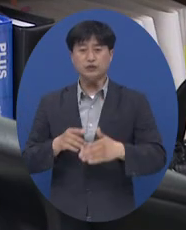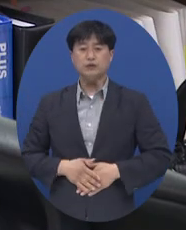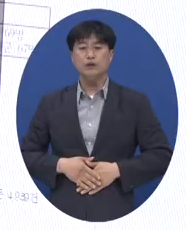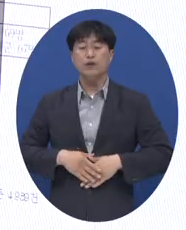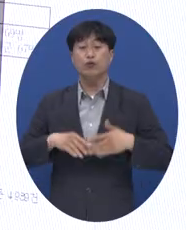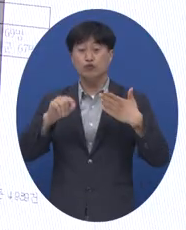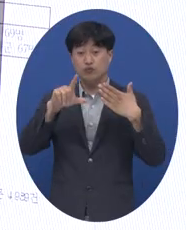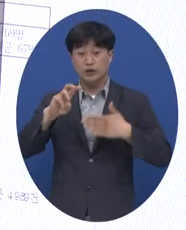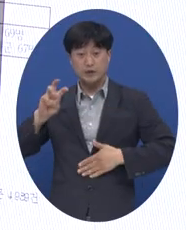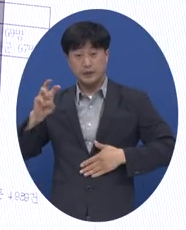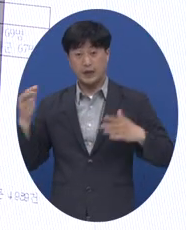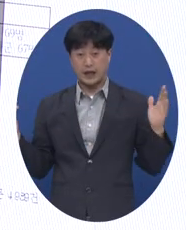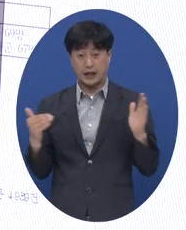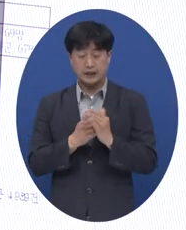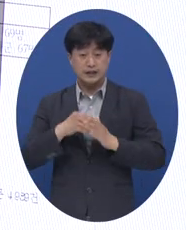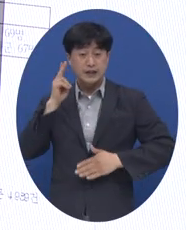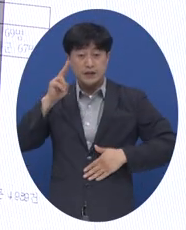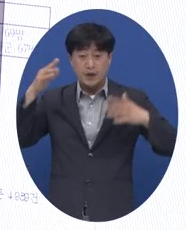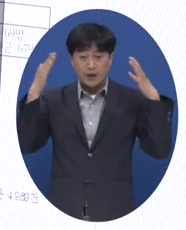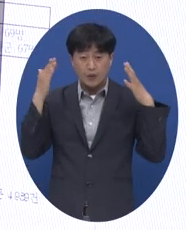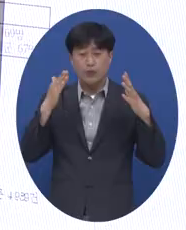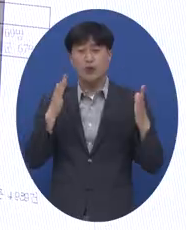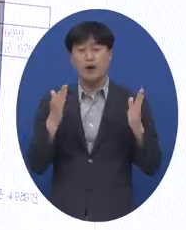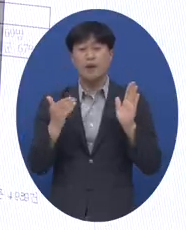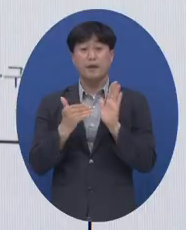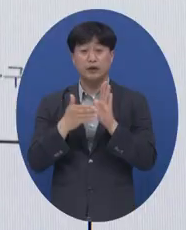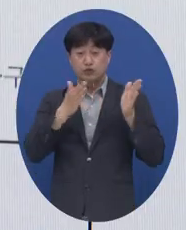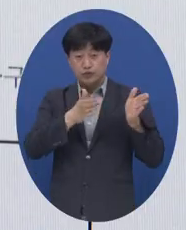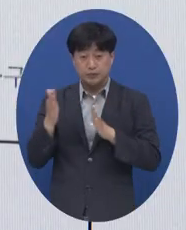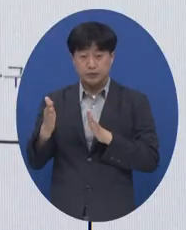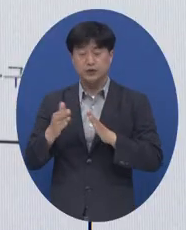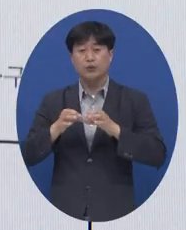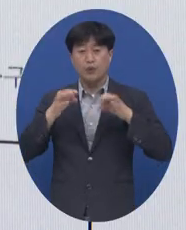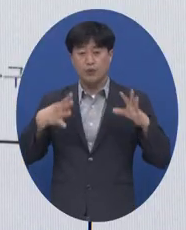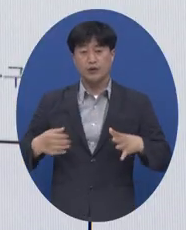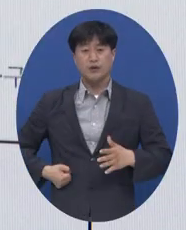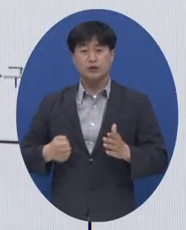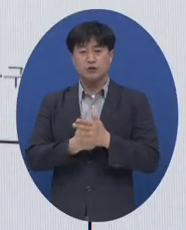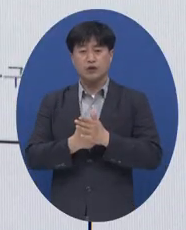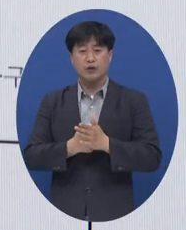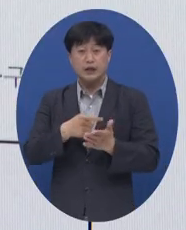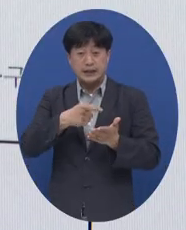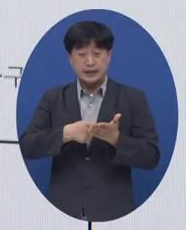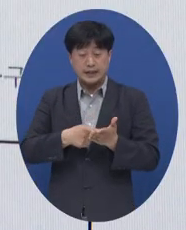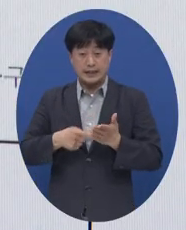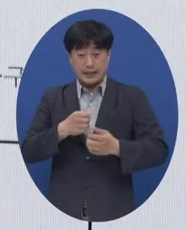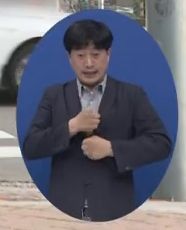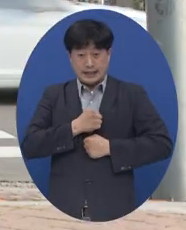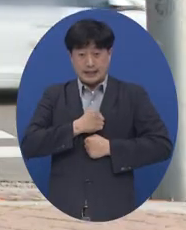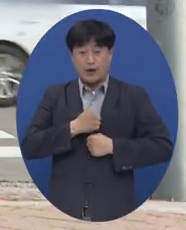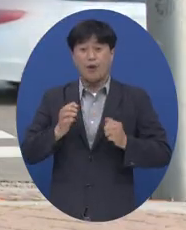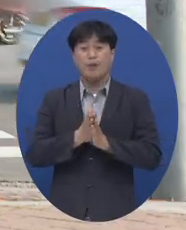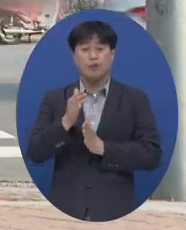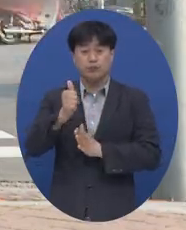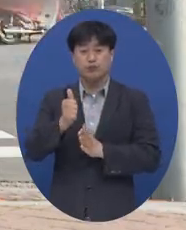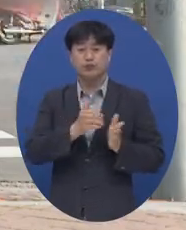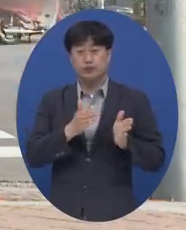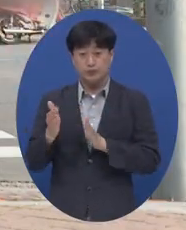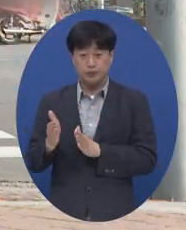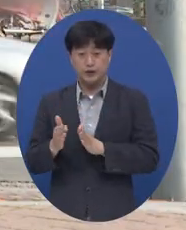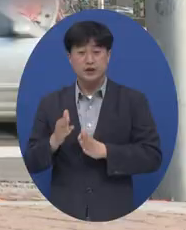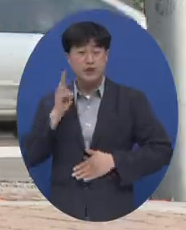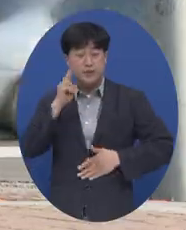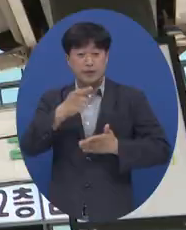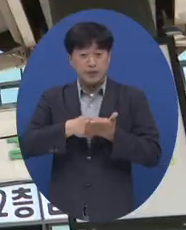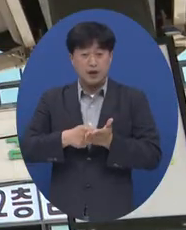추진합니다. 오는 9월 30일까지를 폭염 대책 기간으로 정해 재난안전대책본부를 가동하고 폭염 피해를 막기